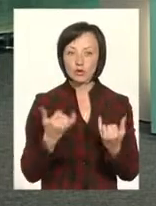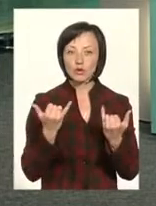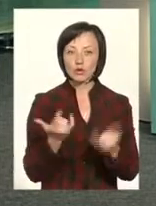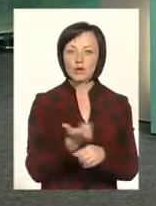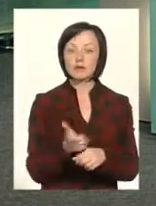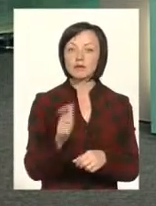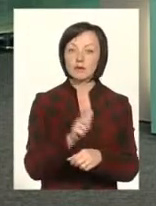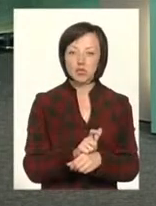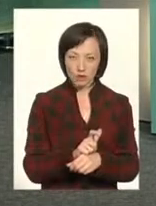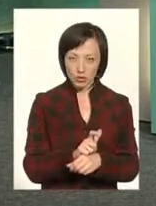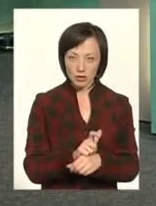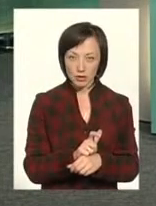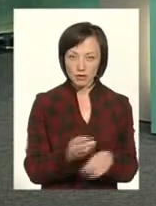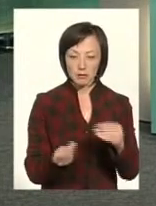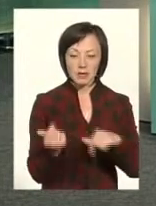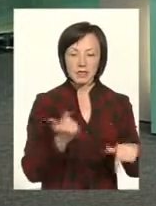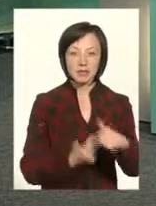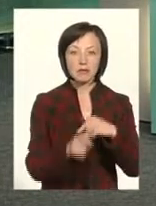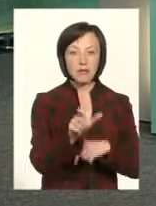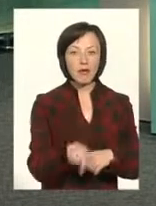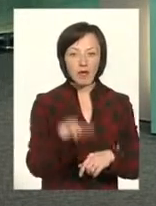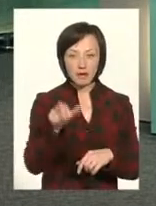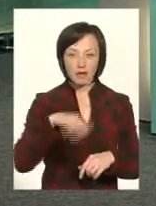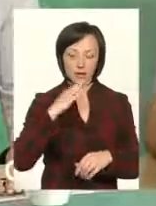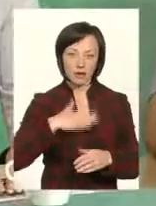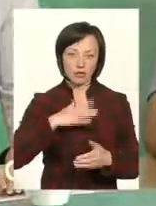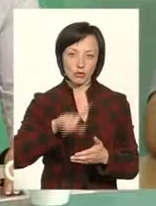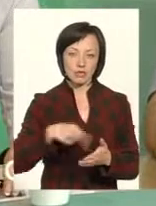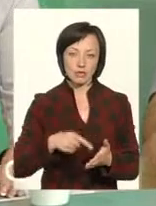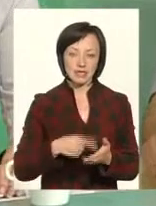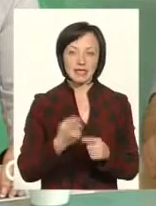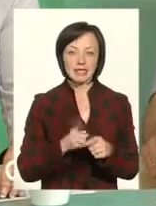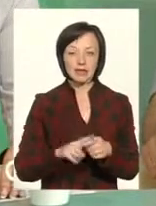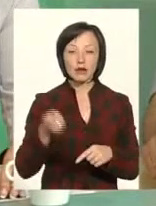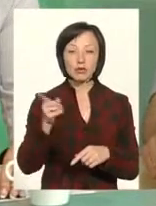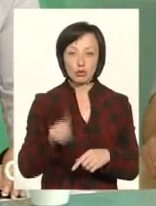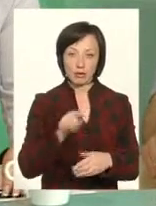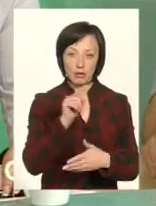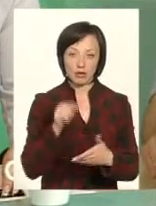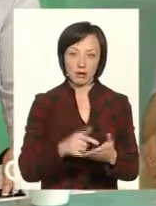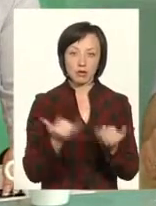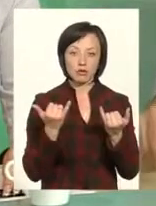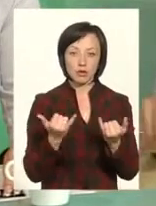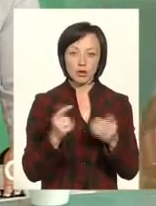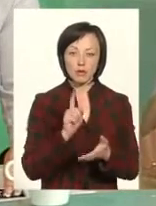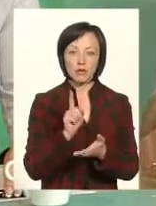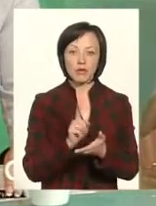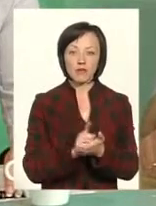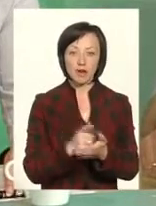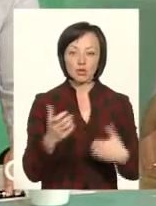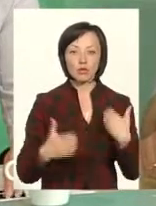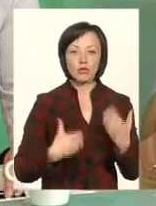сьогодні більшість підприємців, більшість бізнесменів нашого міста. І це то питання, яке сьогодні повинно турбувати